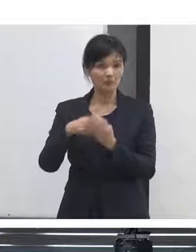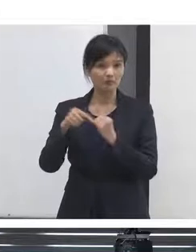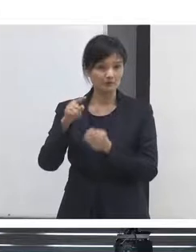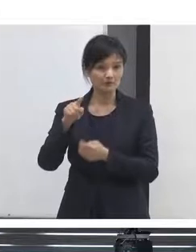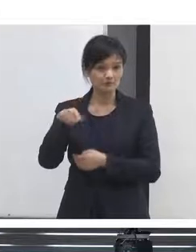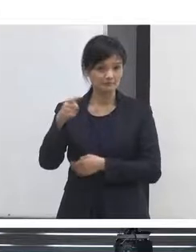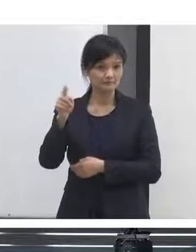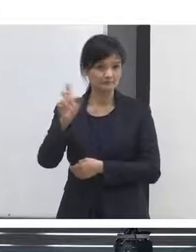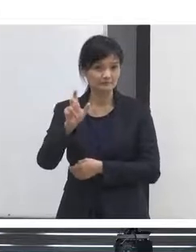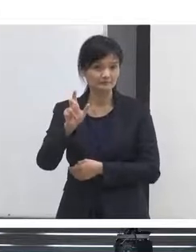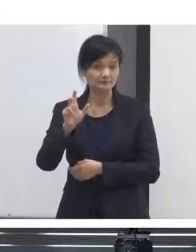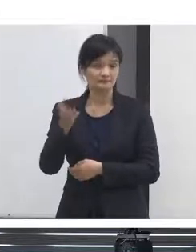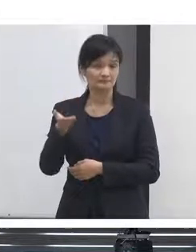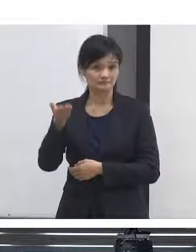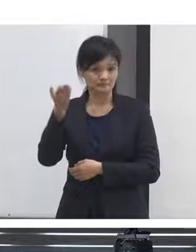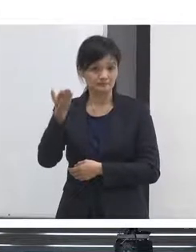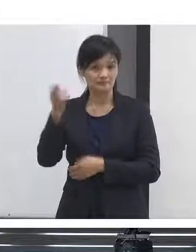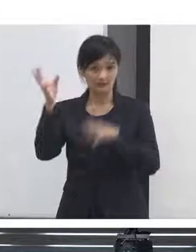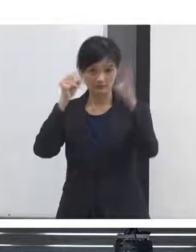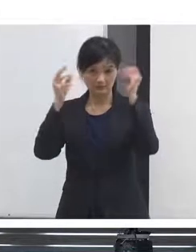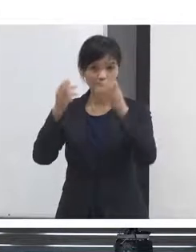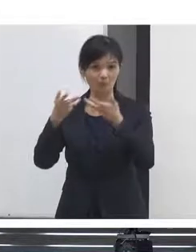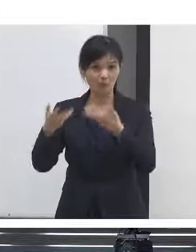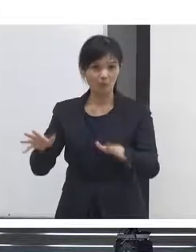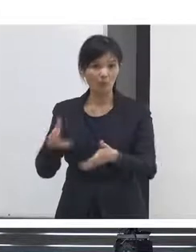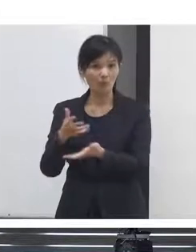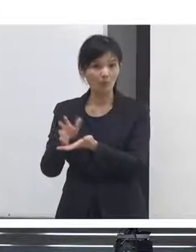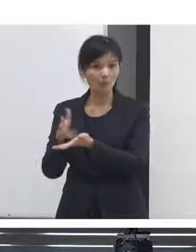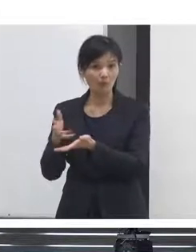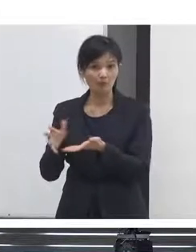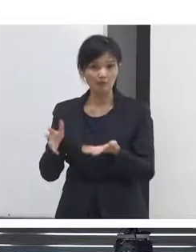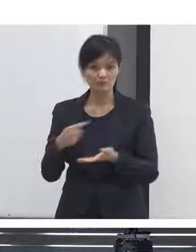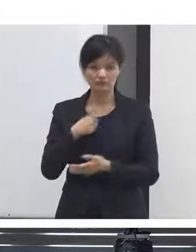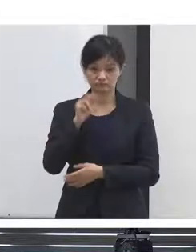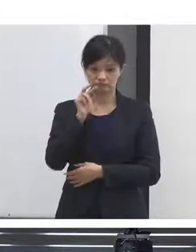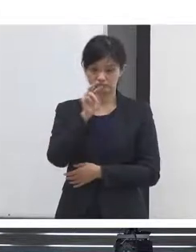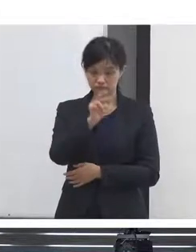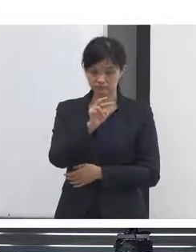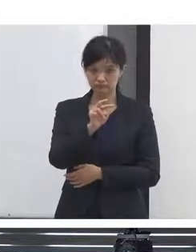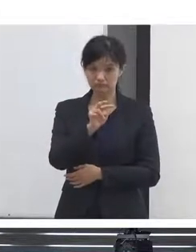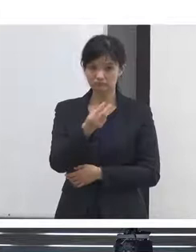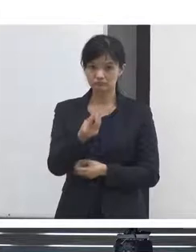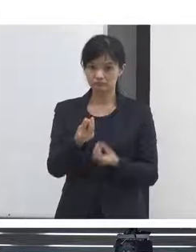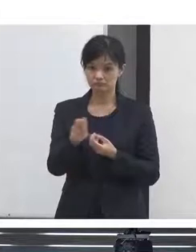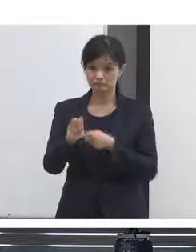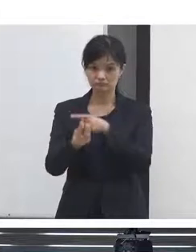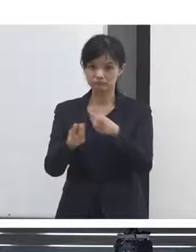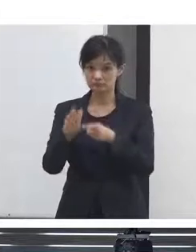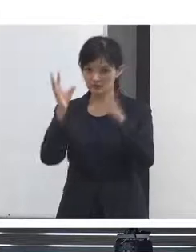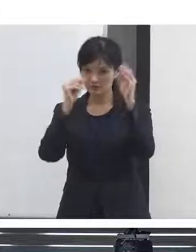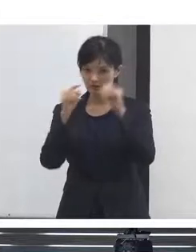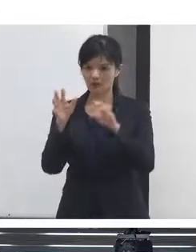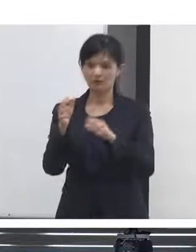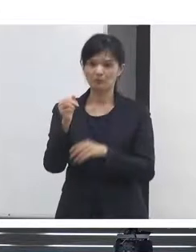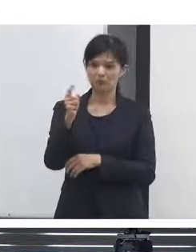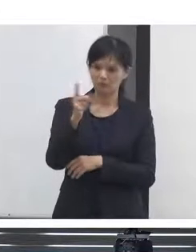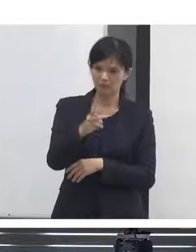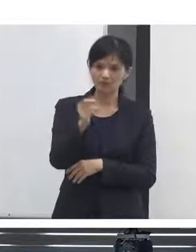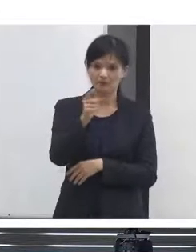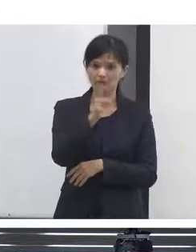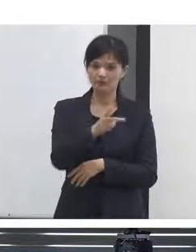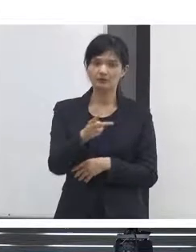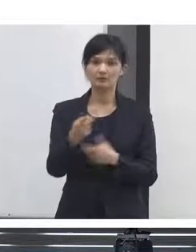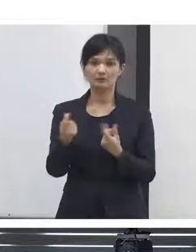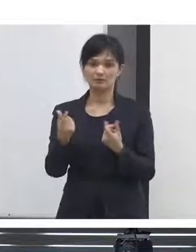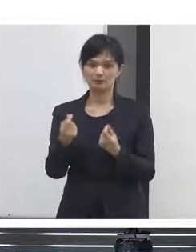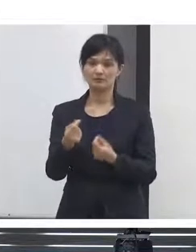些的资料呢，各位看到有一些资料其实是有重复的。那